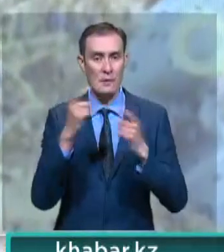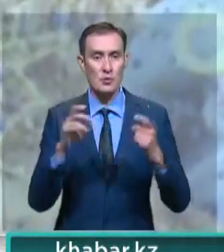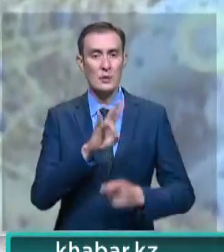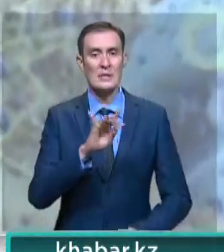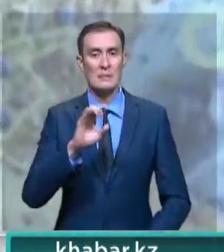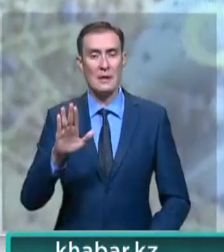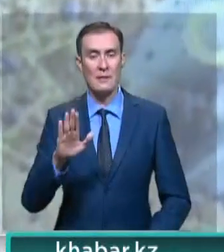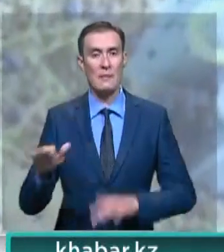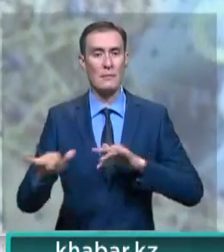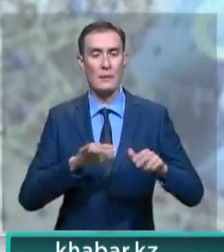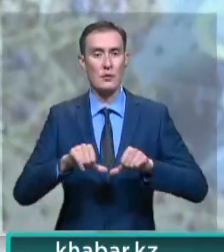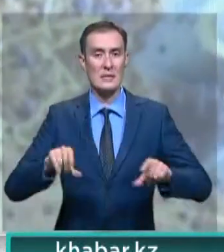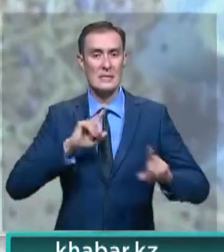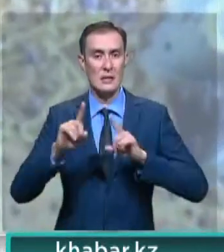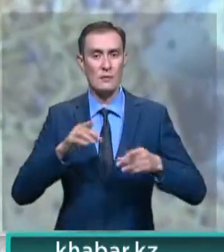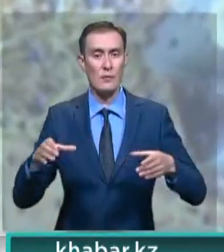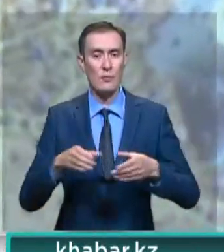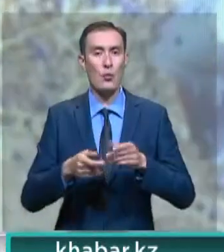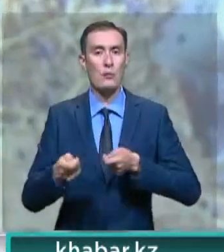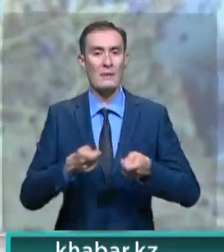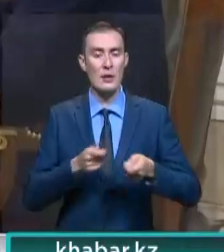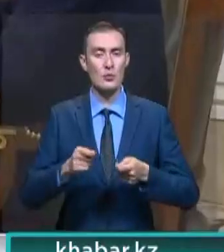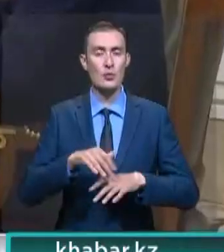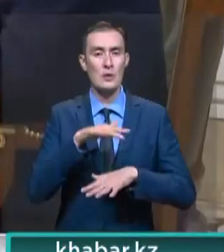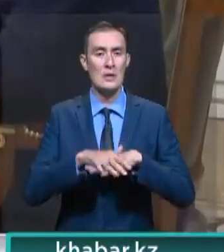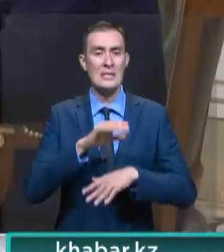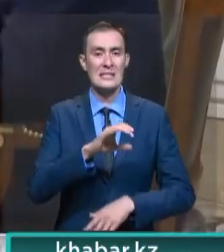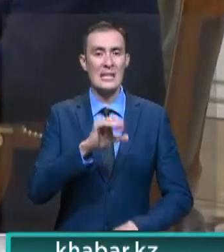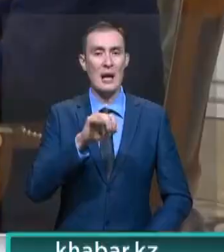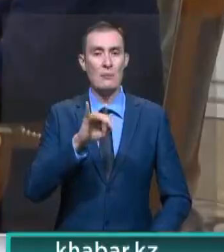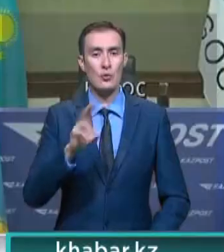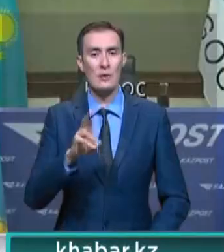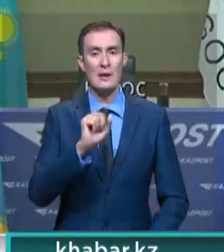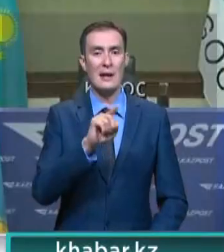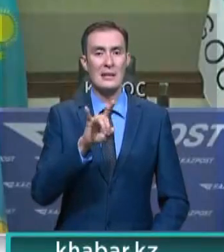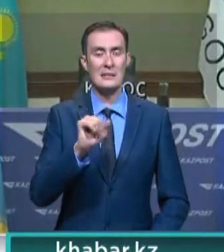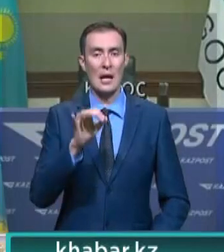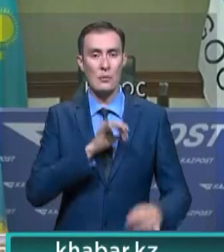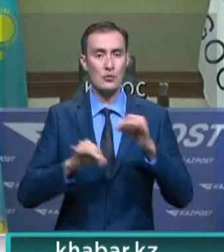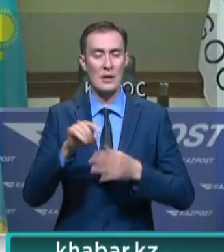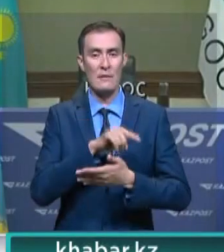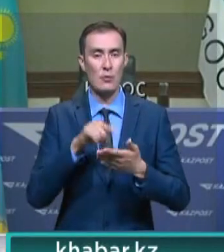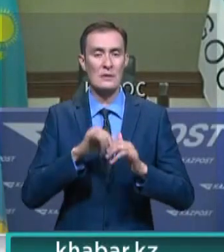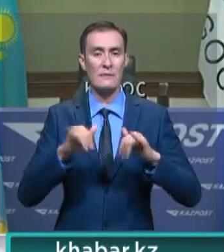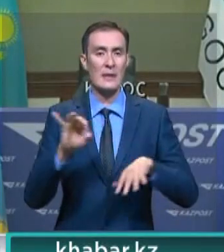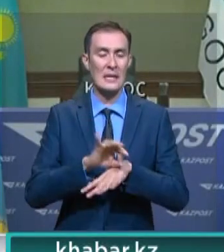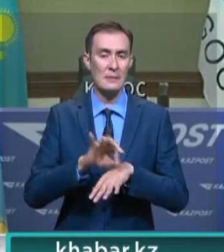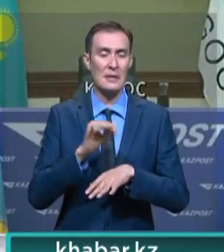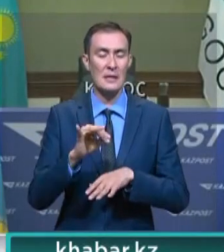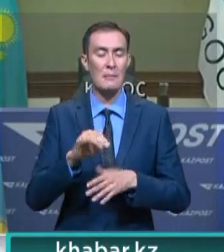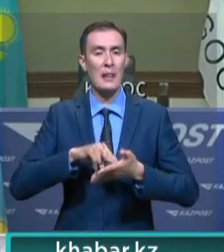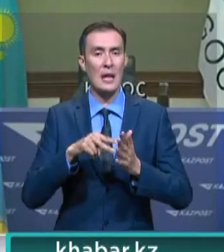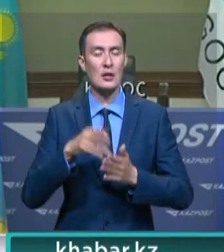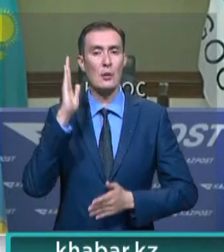Нурсултан Назарбаев провел заседание Совета по управлению Самрук-Казына, обсудили итоги пандемии для фонда и наметили планы